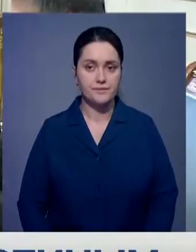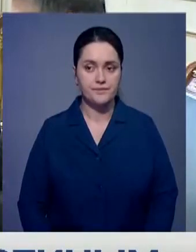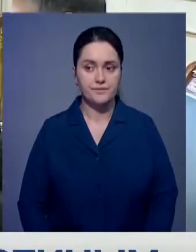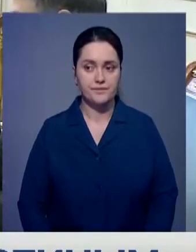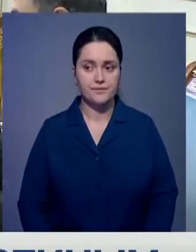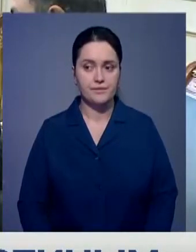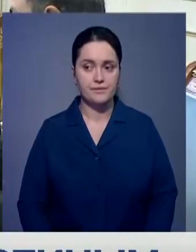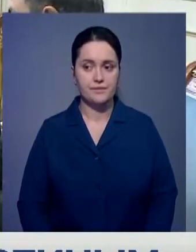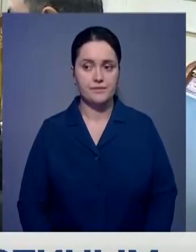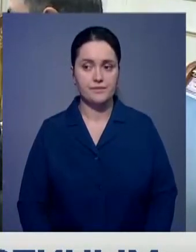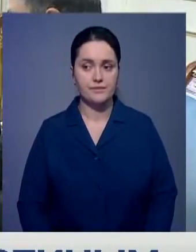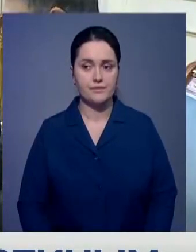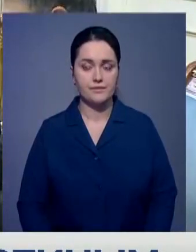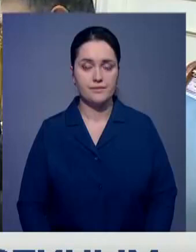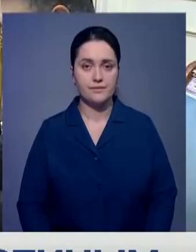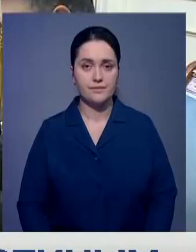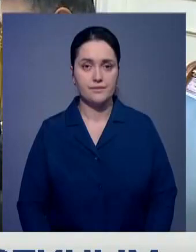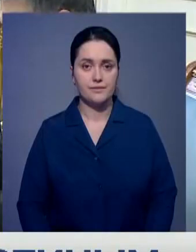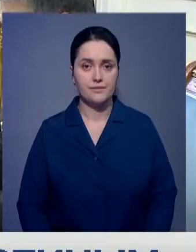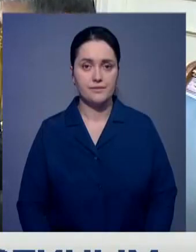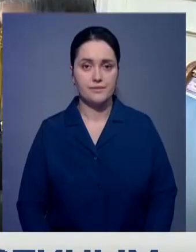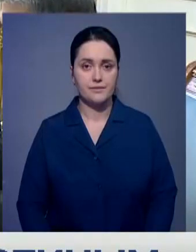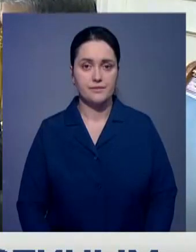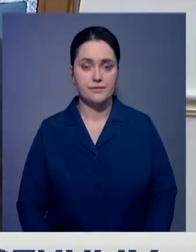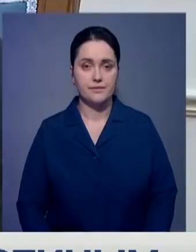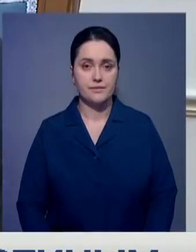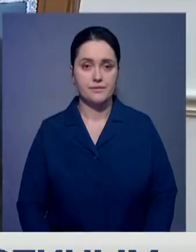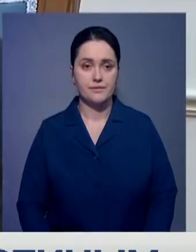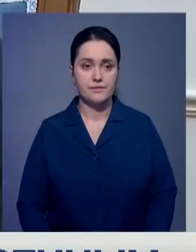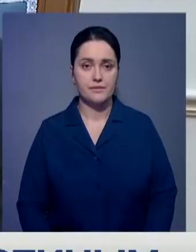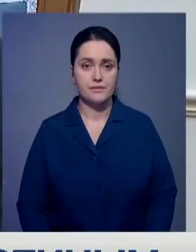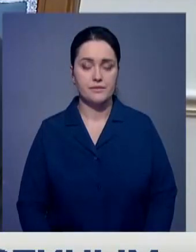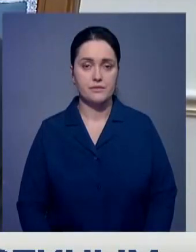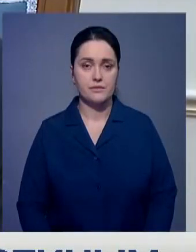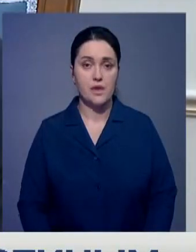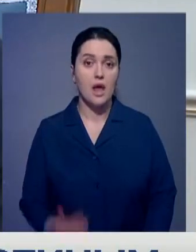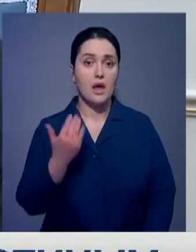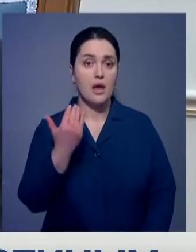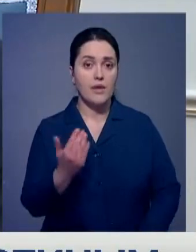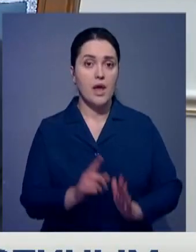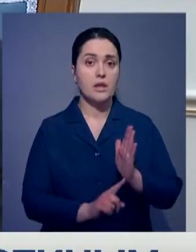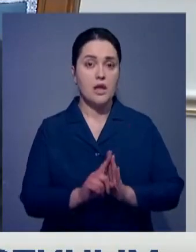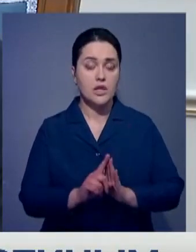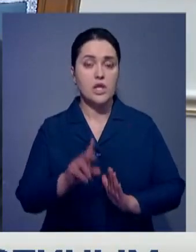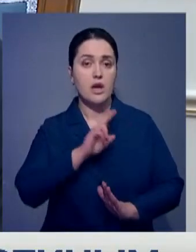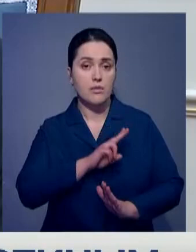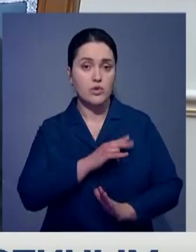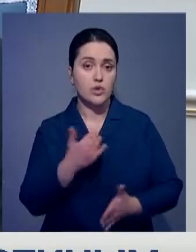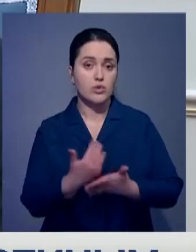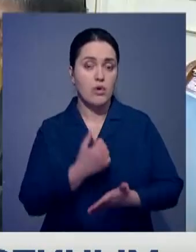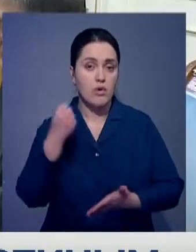Мы пришли на эту работу в очень сложное время и для России, и для окружения